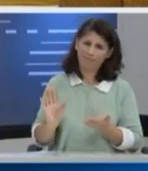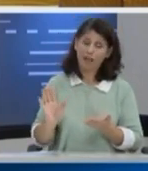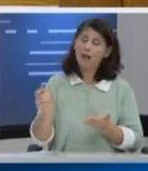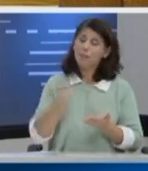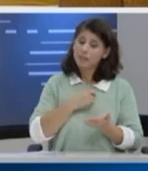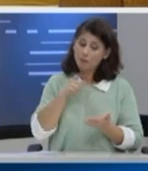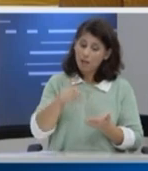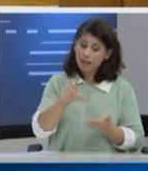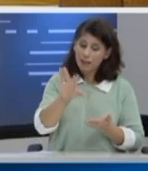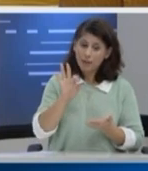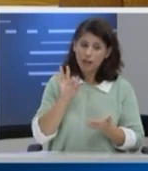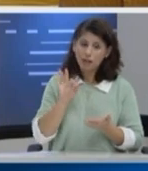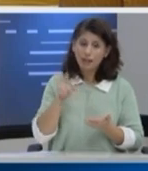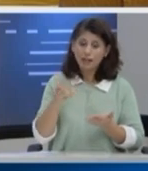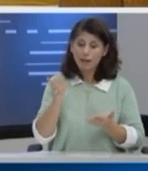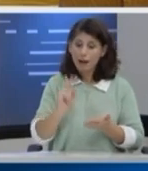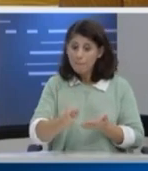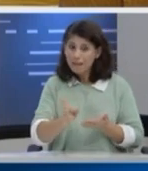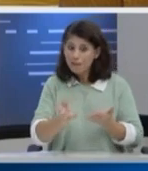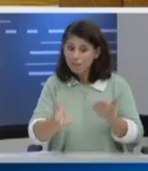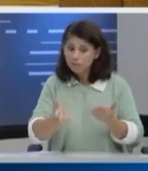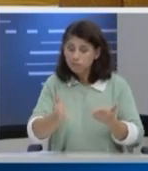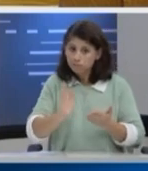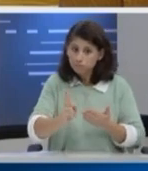Γιατί η επιλογή αυτή θέτει σε διακινδύνευση